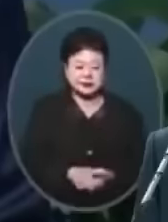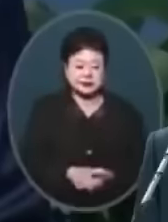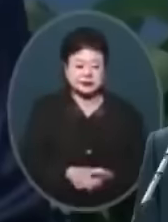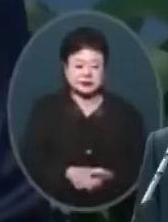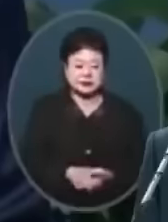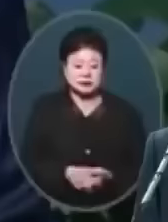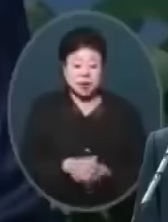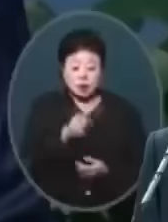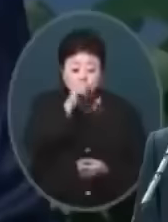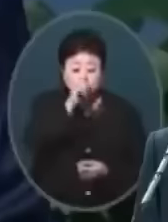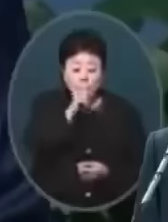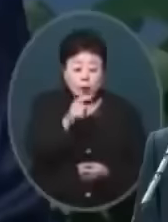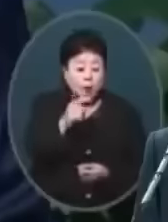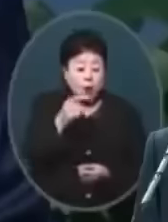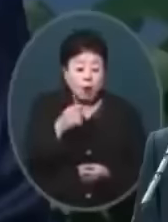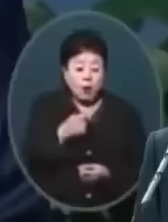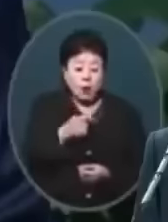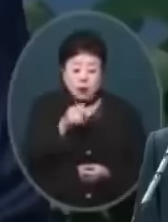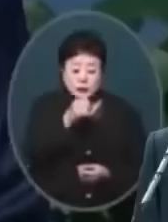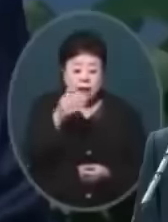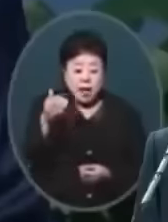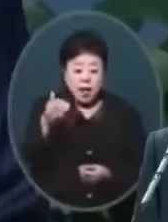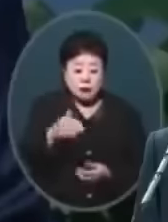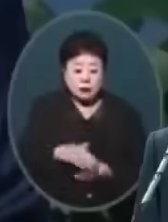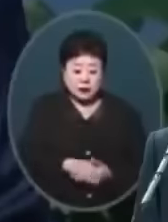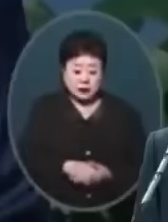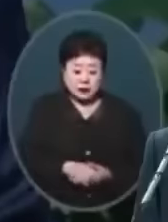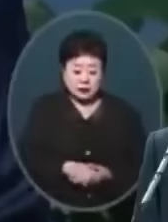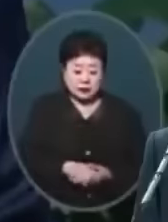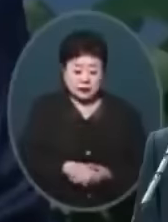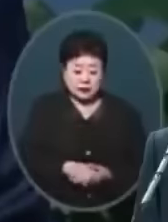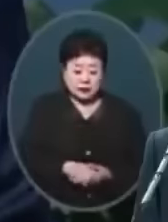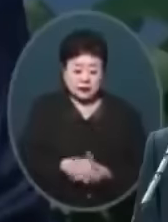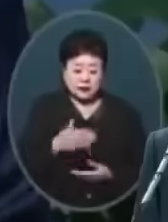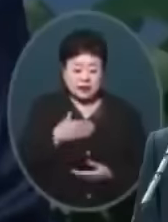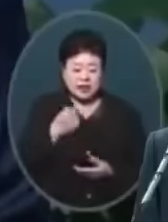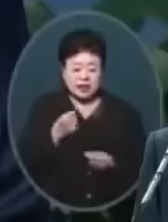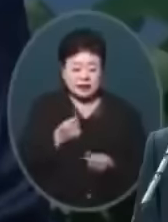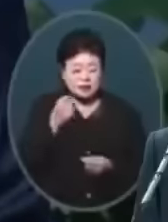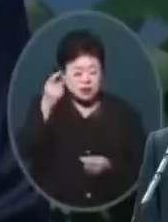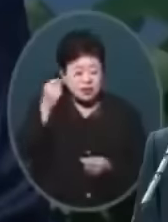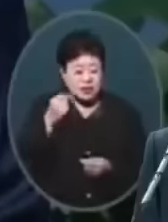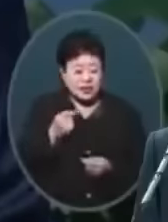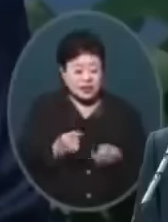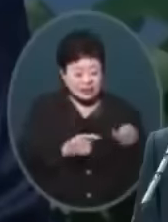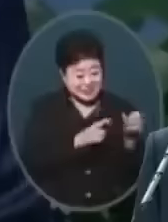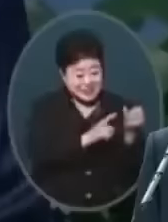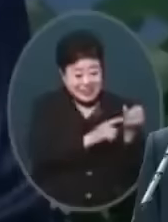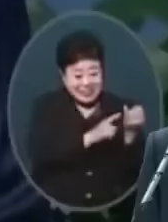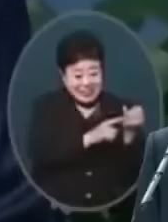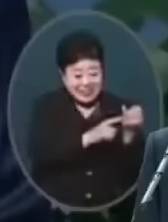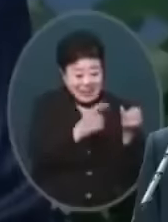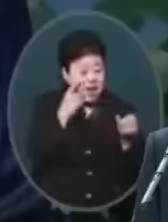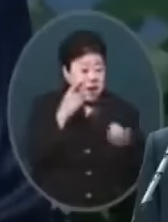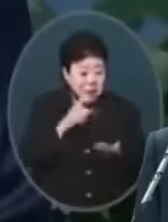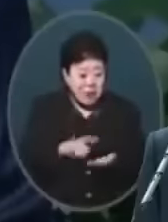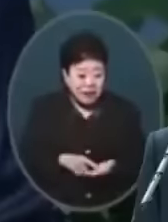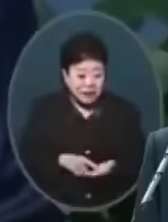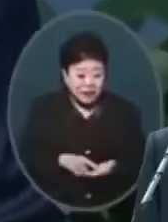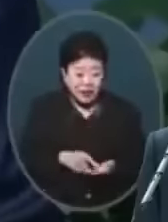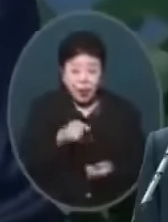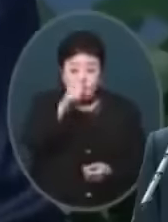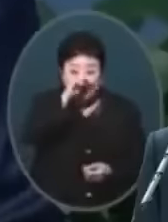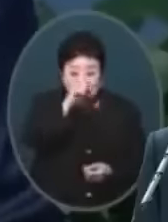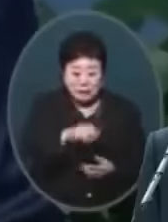그럼 뭐 좋은 것 뭐가 있습니까? 나 같은 훌륭한 여자를 발견했다는 것이